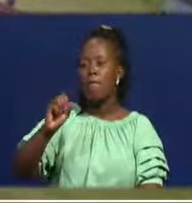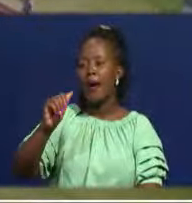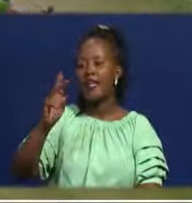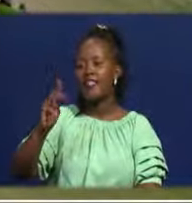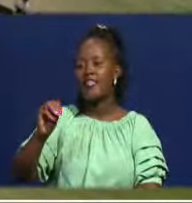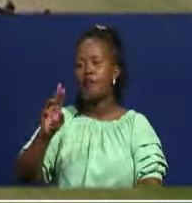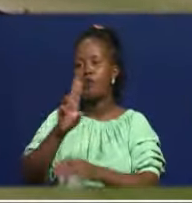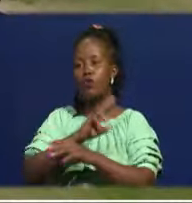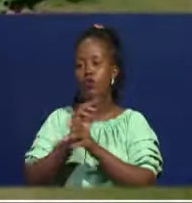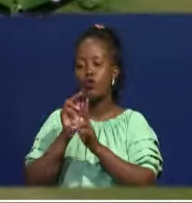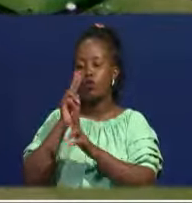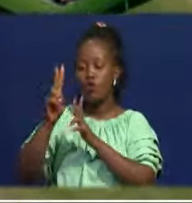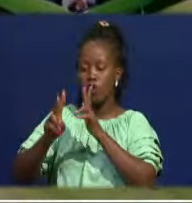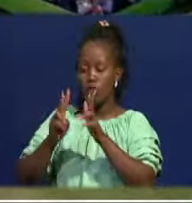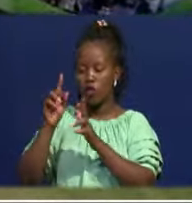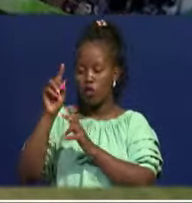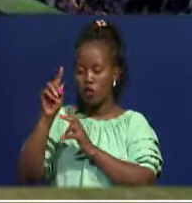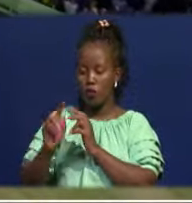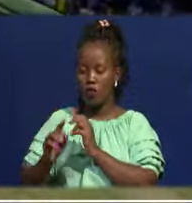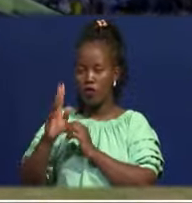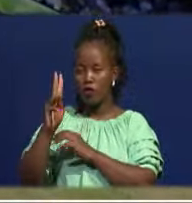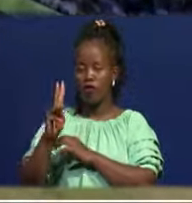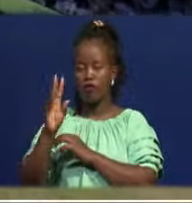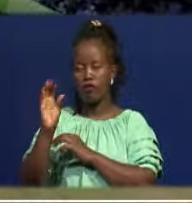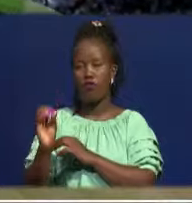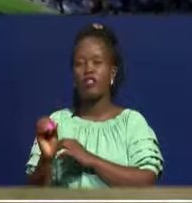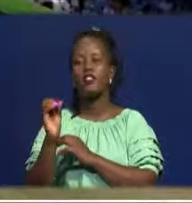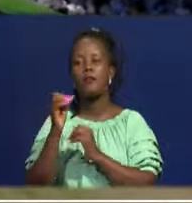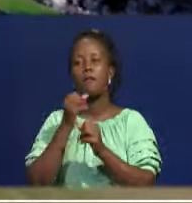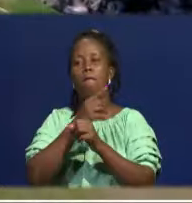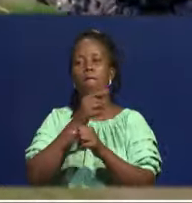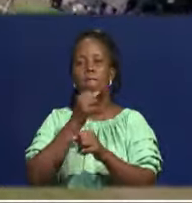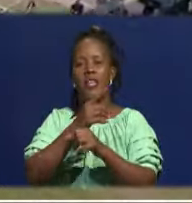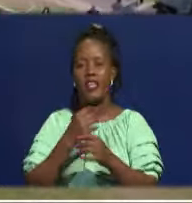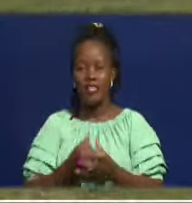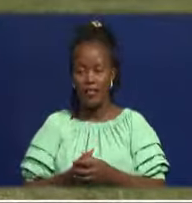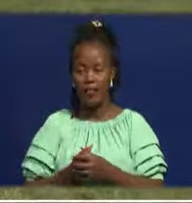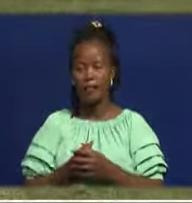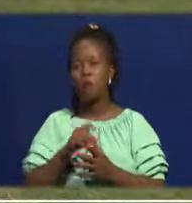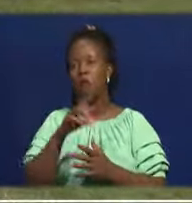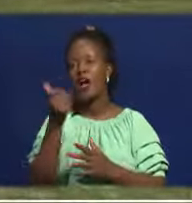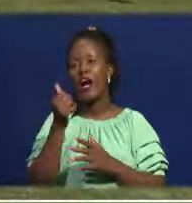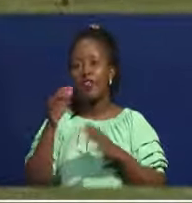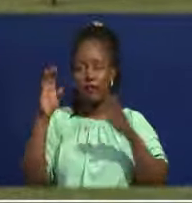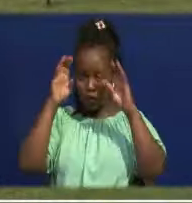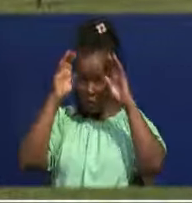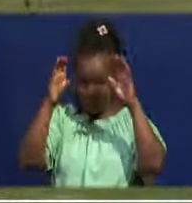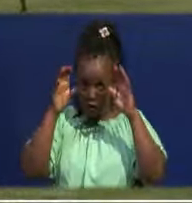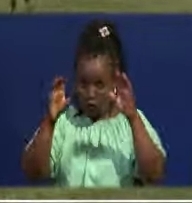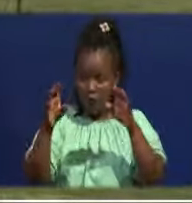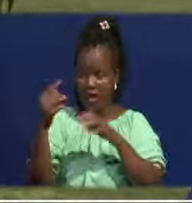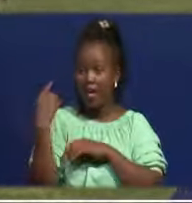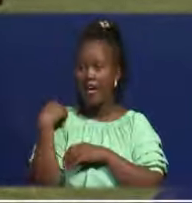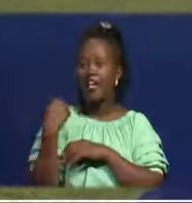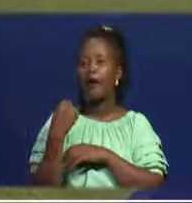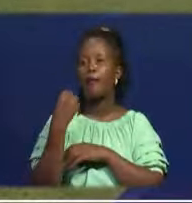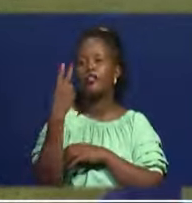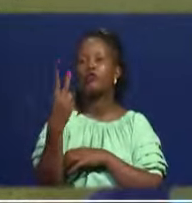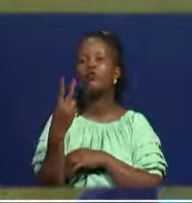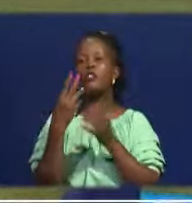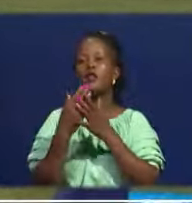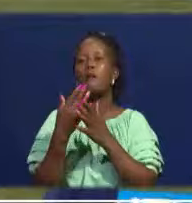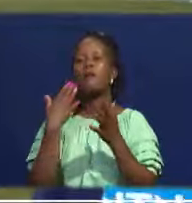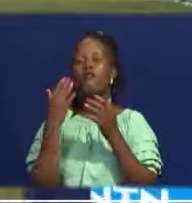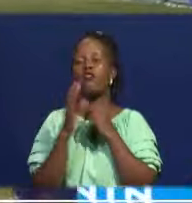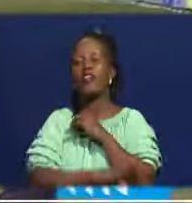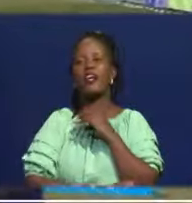dakika 22 na sekunde 40 kuibuka mshindi. Ms. Gebu Sime wa Ethiopia alimaliza wa pili mbele ya Matthew Kipkoech wa